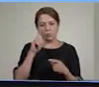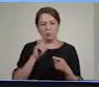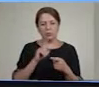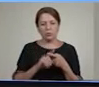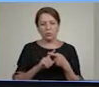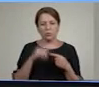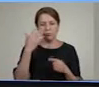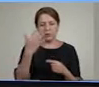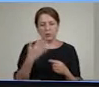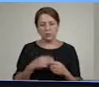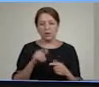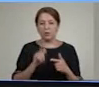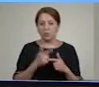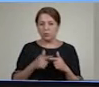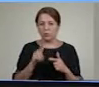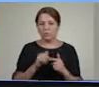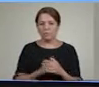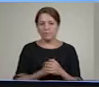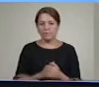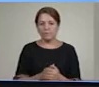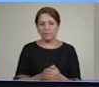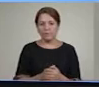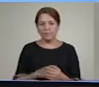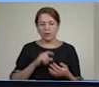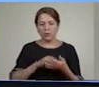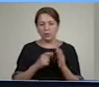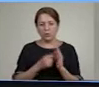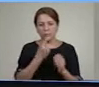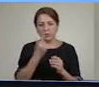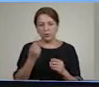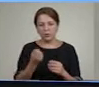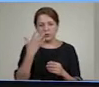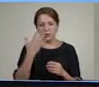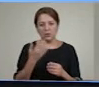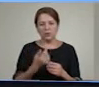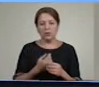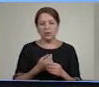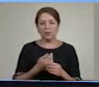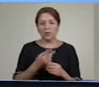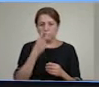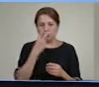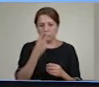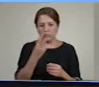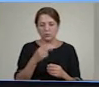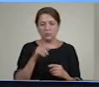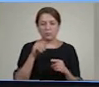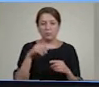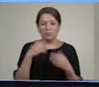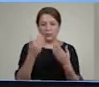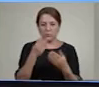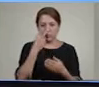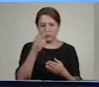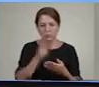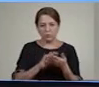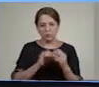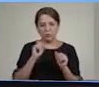5. Yoki xona birliklari nechtadan ekanligini ko'rsatib, mana bu ko'rinishda yozishimiz ham